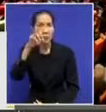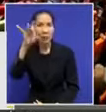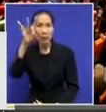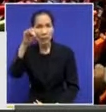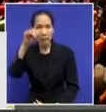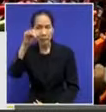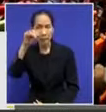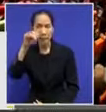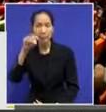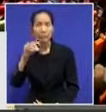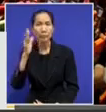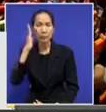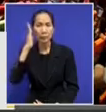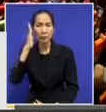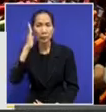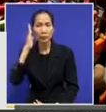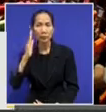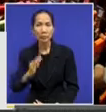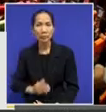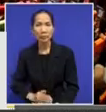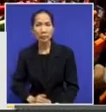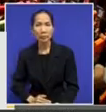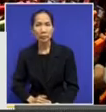180นายณัฐวุฒิประเสริฐสุวรรณ